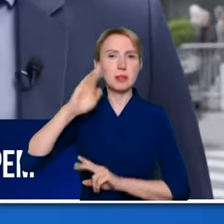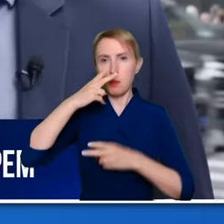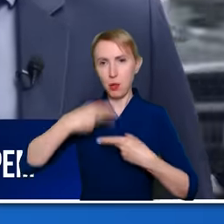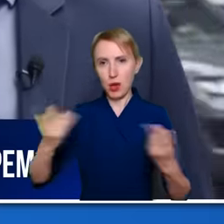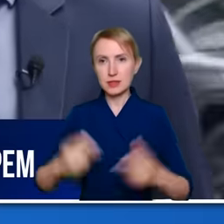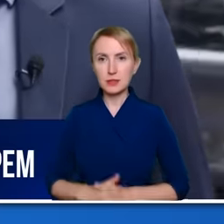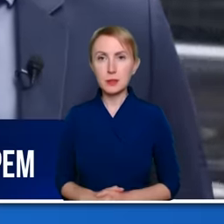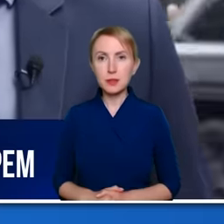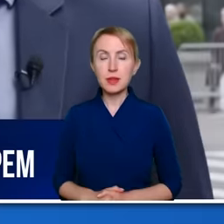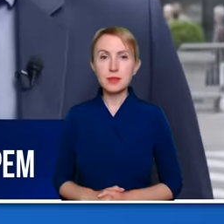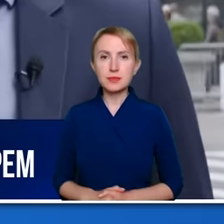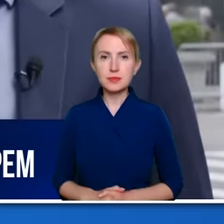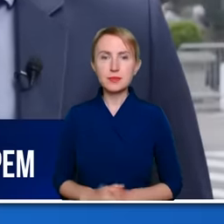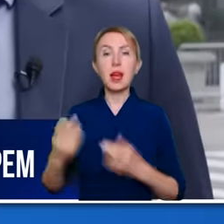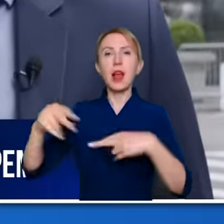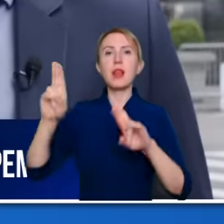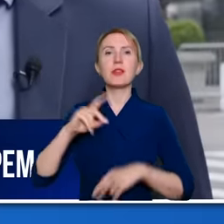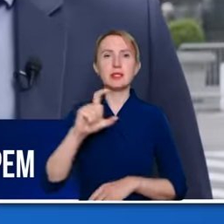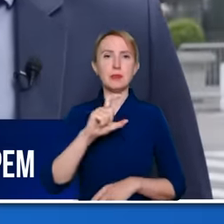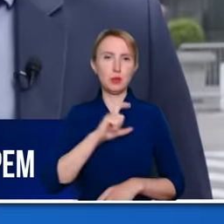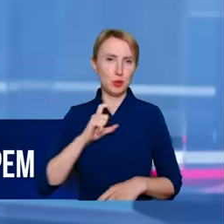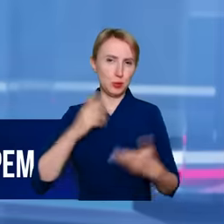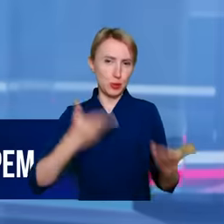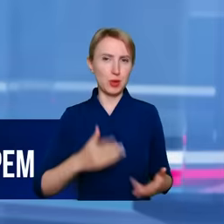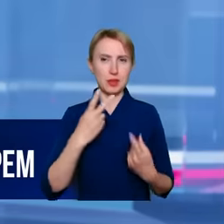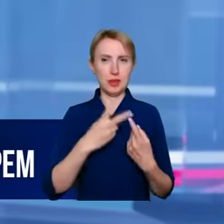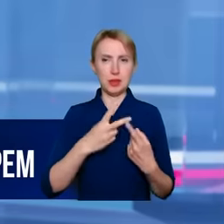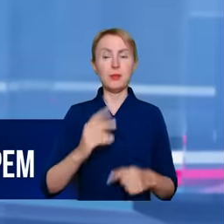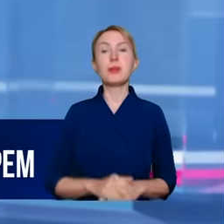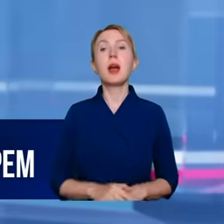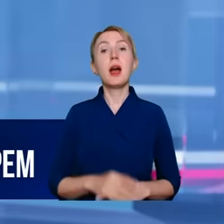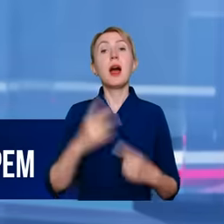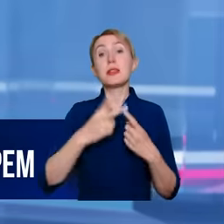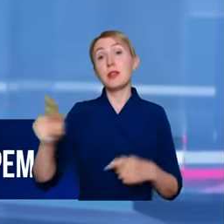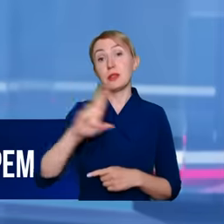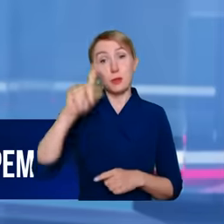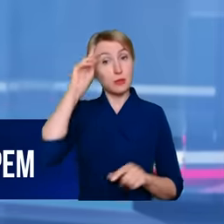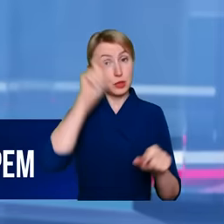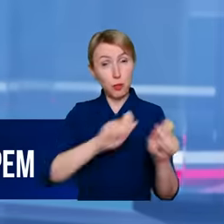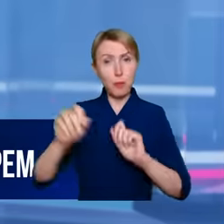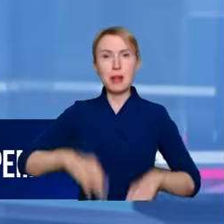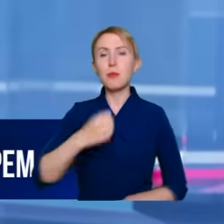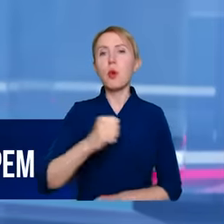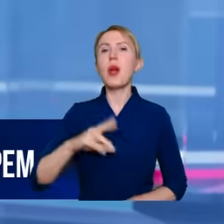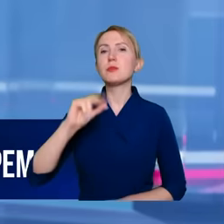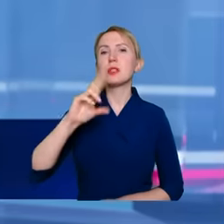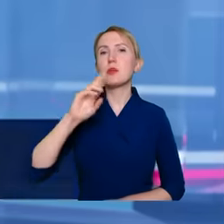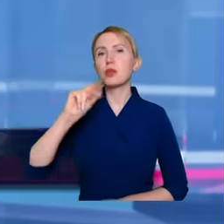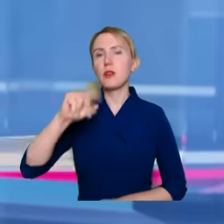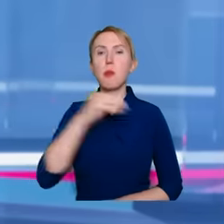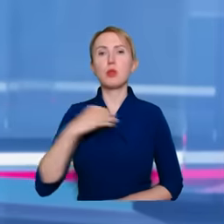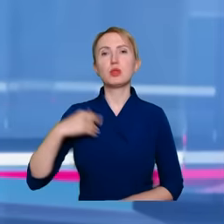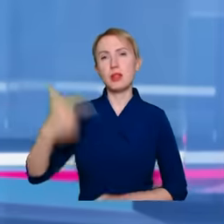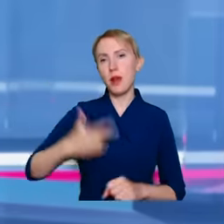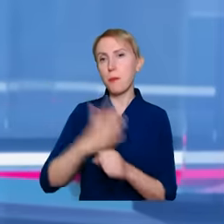pokazywać, ale powracamy do studia. Wielkie dzięki. Pozdrawiamy, Michale. W studio Telewizji Republika, przypomnę, pani poseł Elżbieta Burkiewicz, Polska 2050,